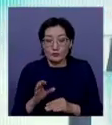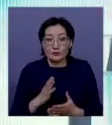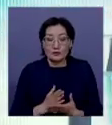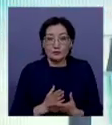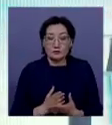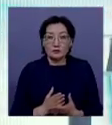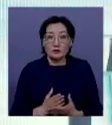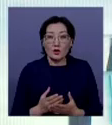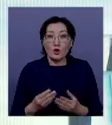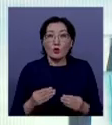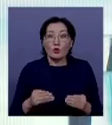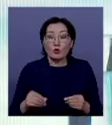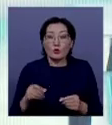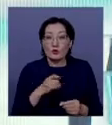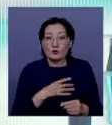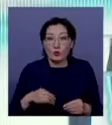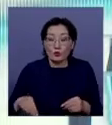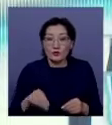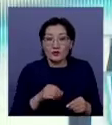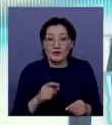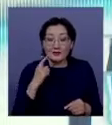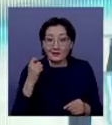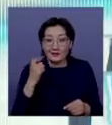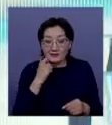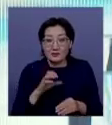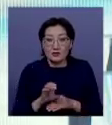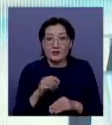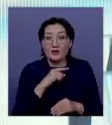Мынау ұн, қант сияқты өнімдер,